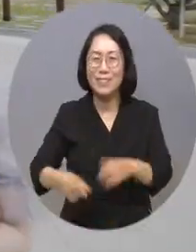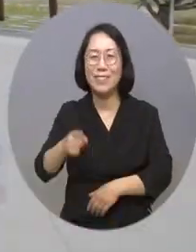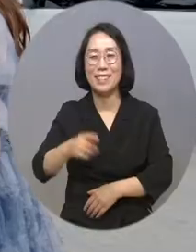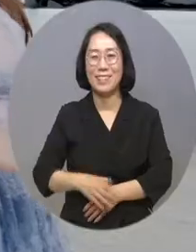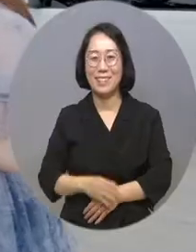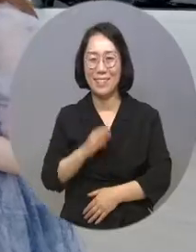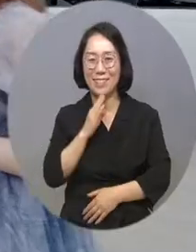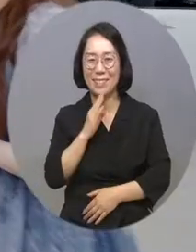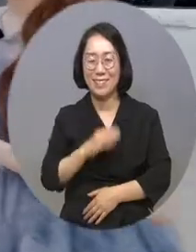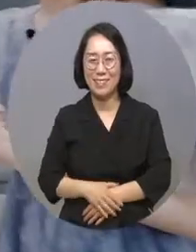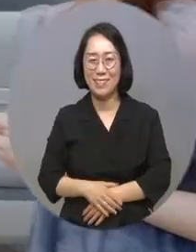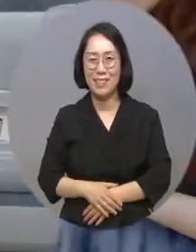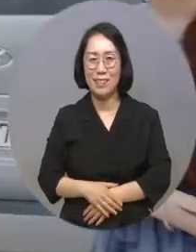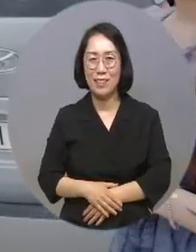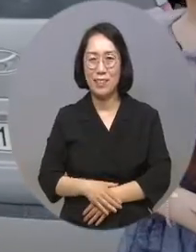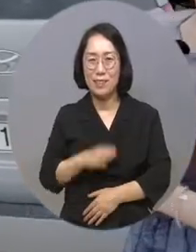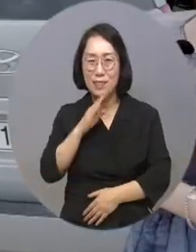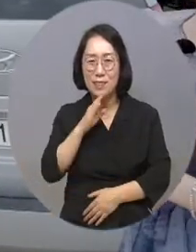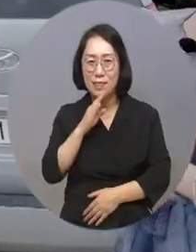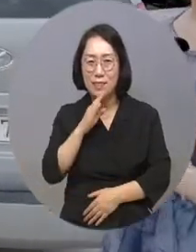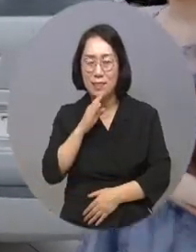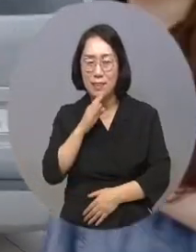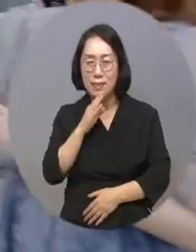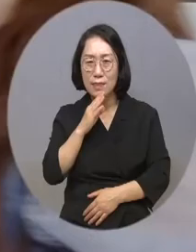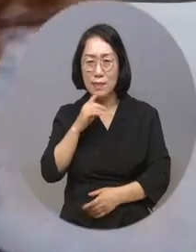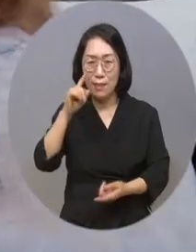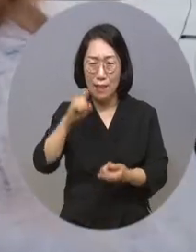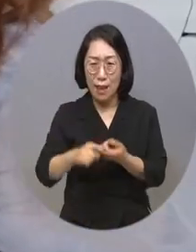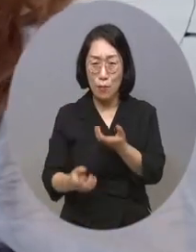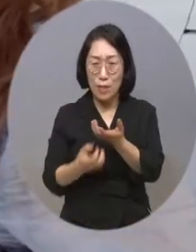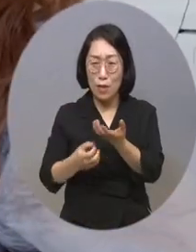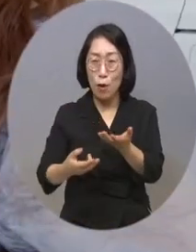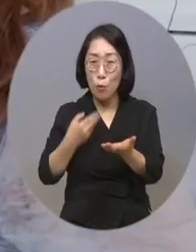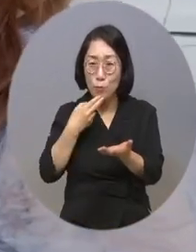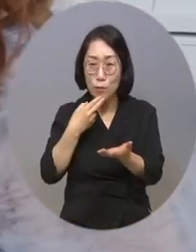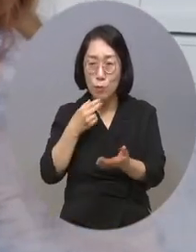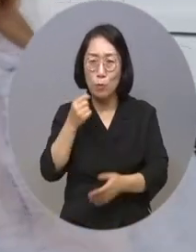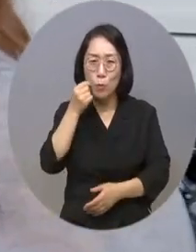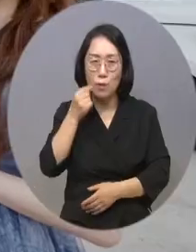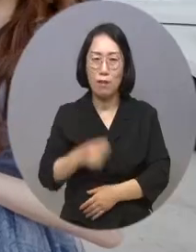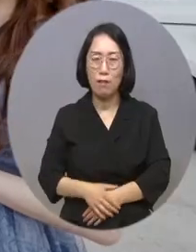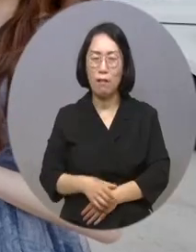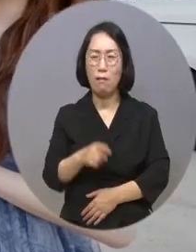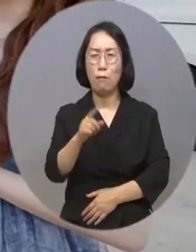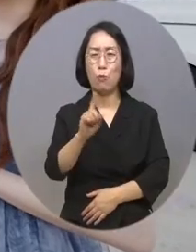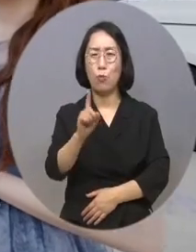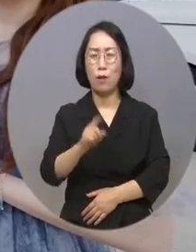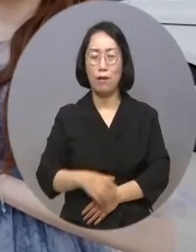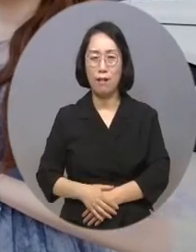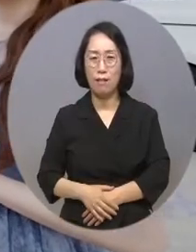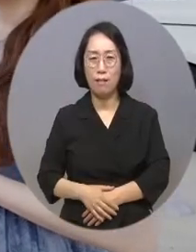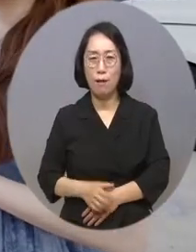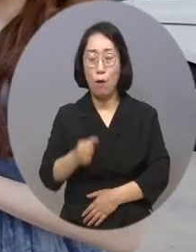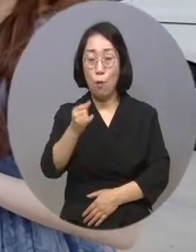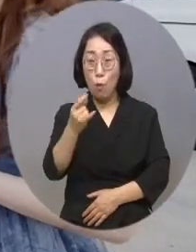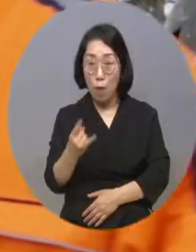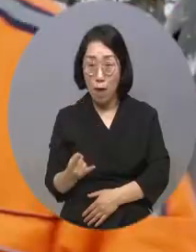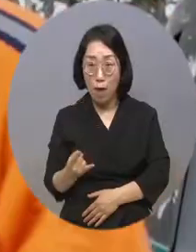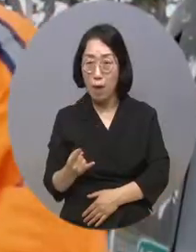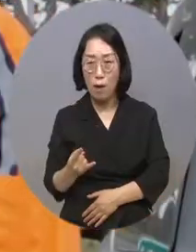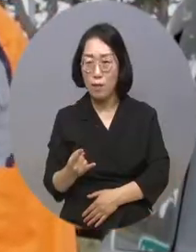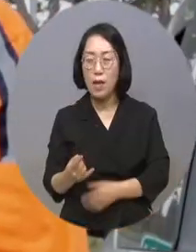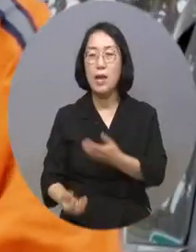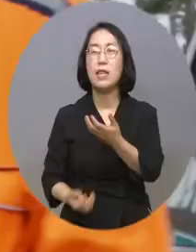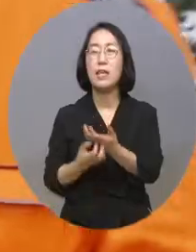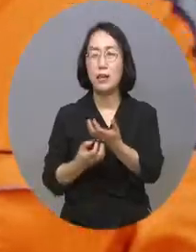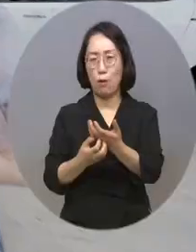맞네. 저 생을 못 먹어요. 생식하면 알레르기 반응 일어나거든요. 뭐야 이 남자들 진짜. 저 그래서 회도 무조건 구운 거 먹어요. 아